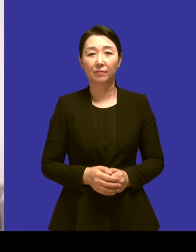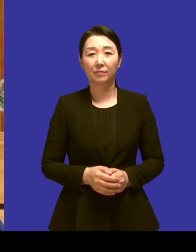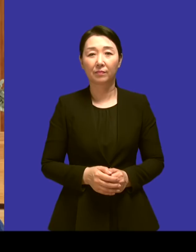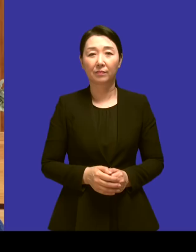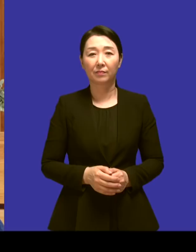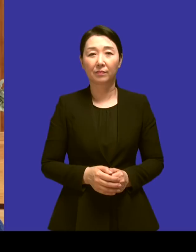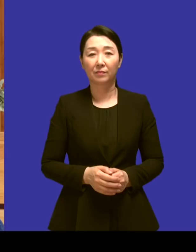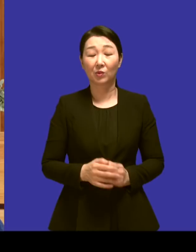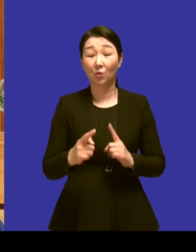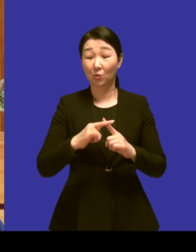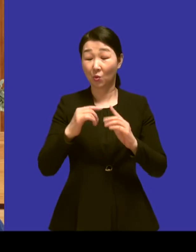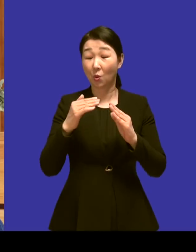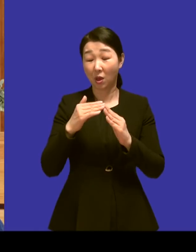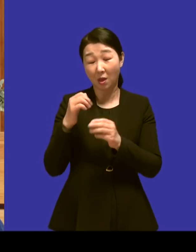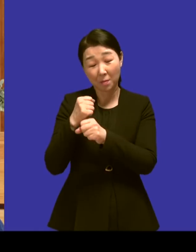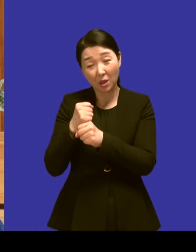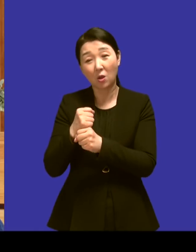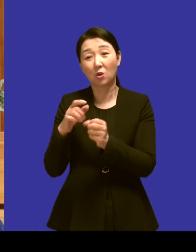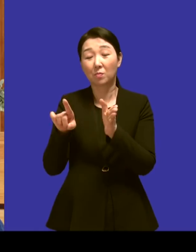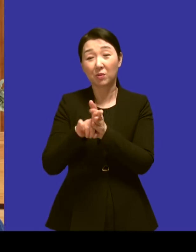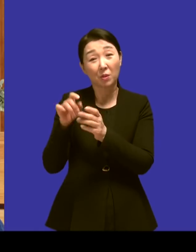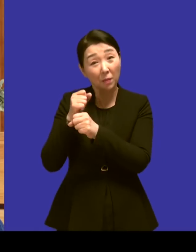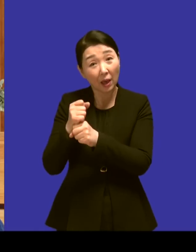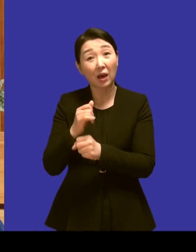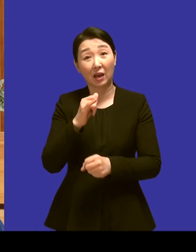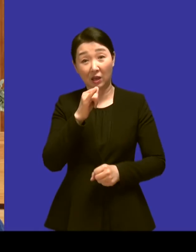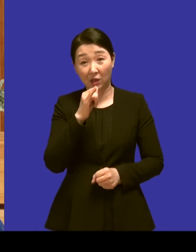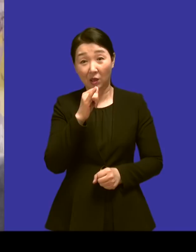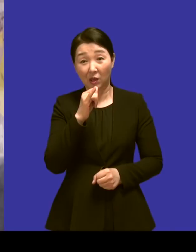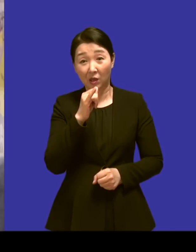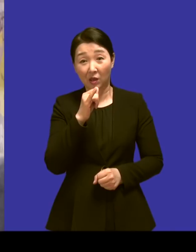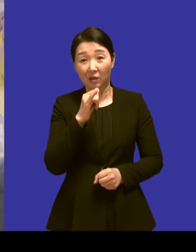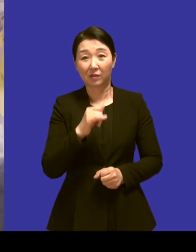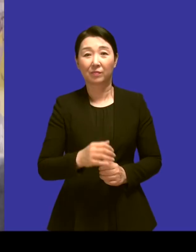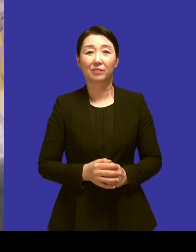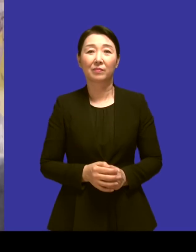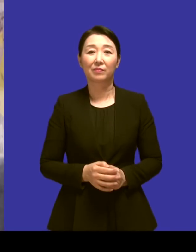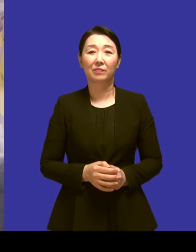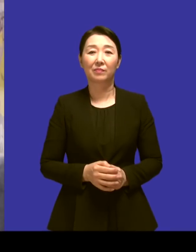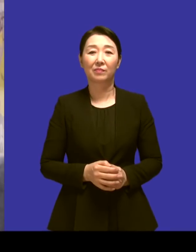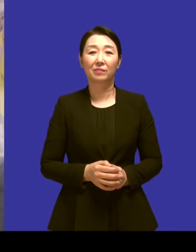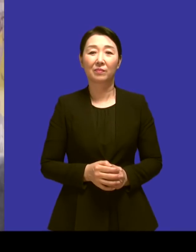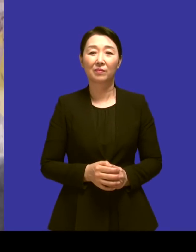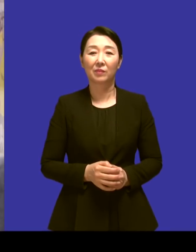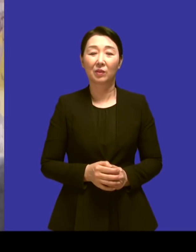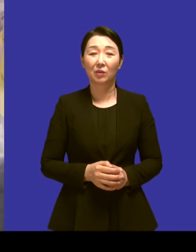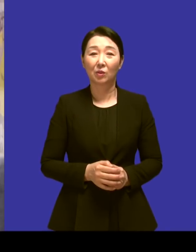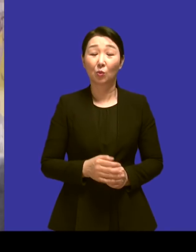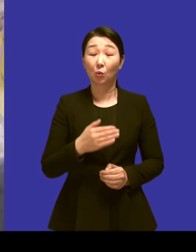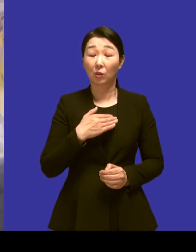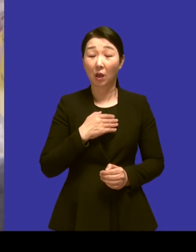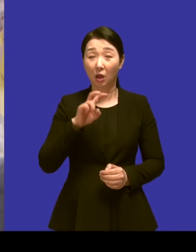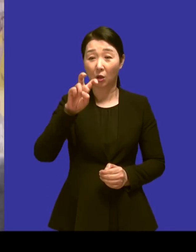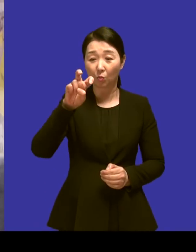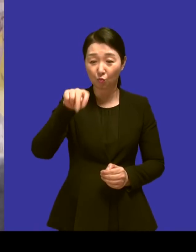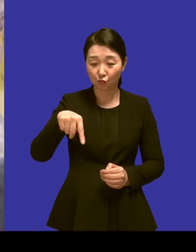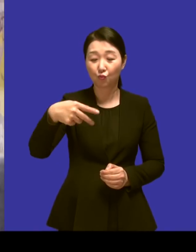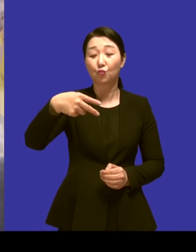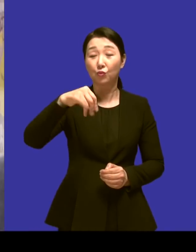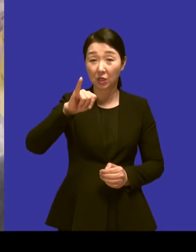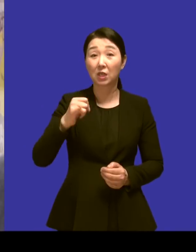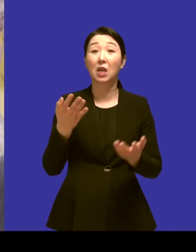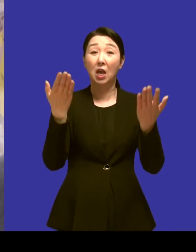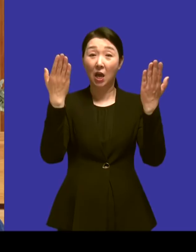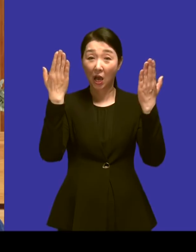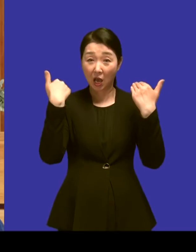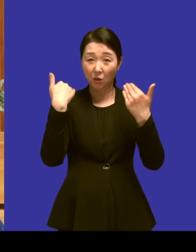그러면서 교회에 더 매달리고 신앙생활을 더 많은 시간에 할애했겠네요. 그러면서 이제 무디 학교로 편입할 준비를 하고 있었죠. 그 무디